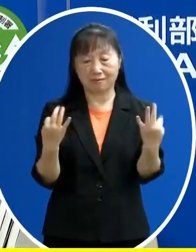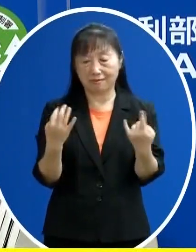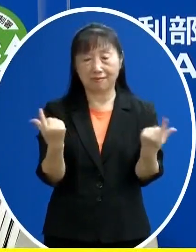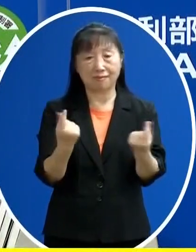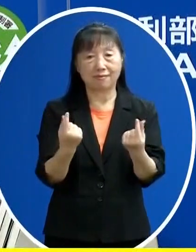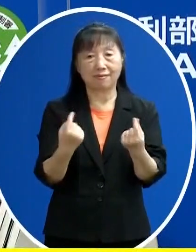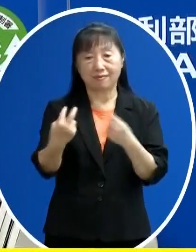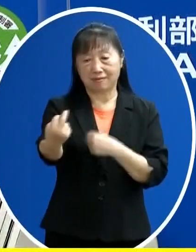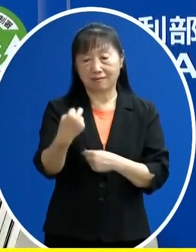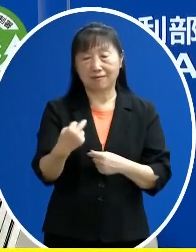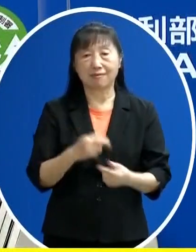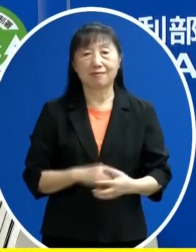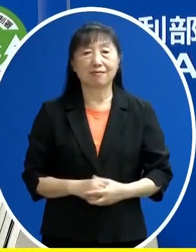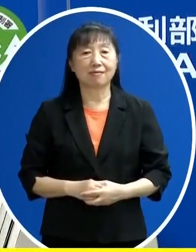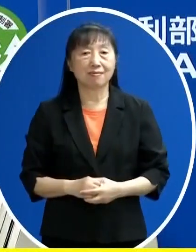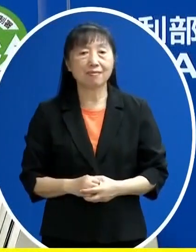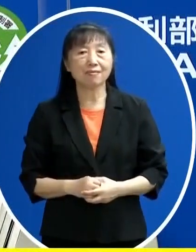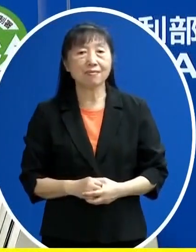参考。